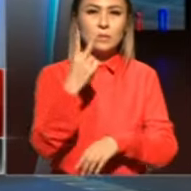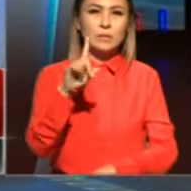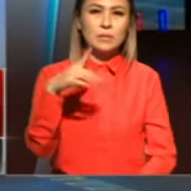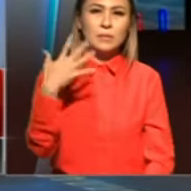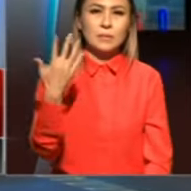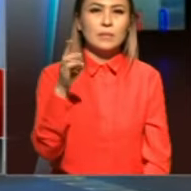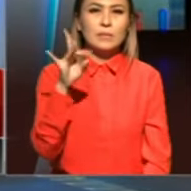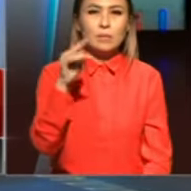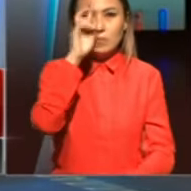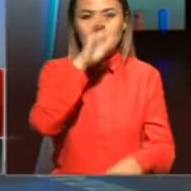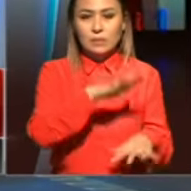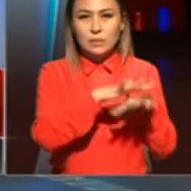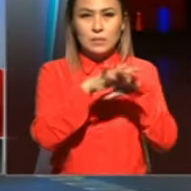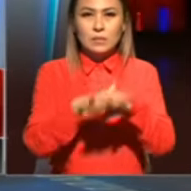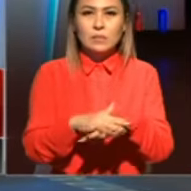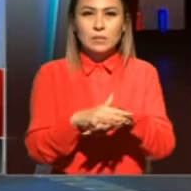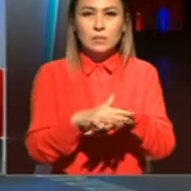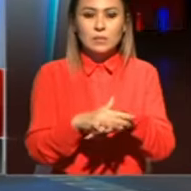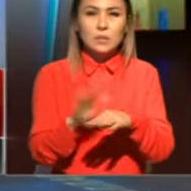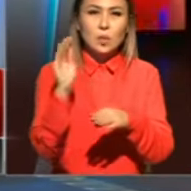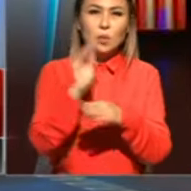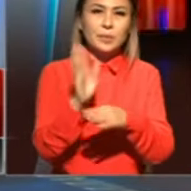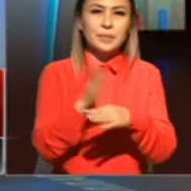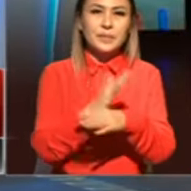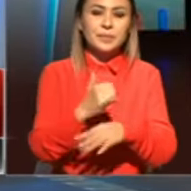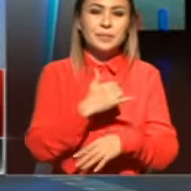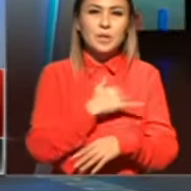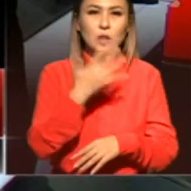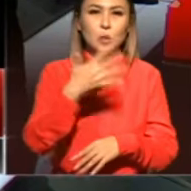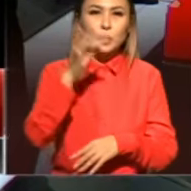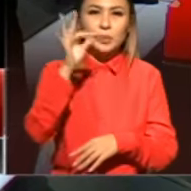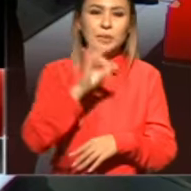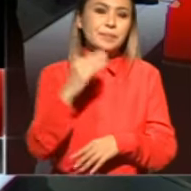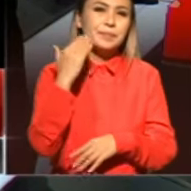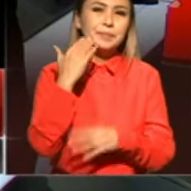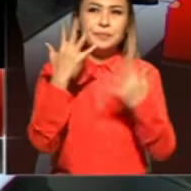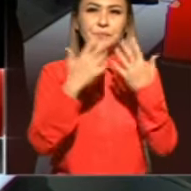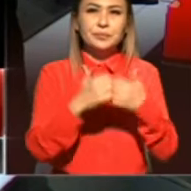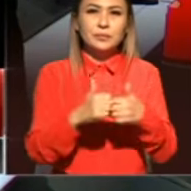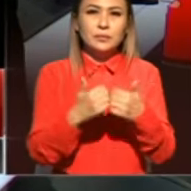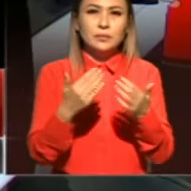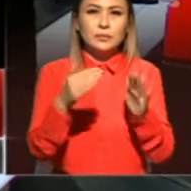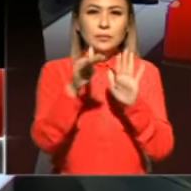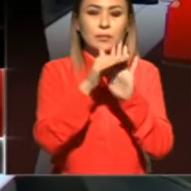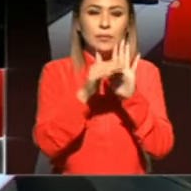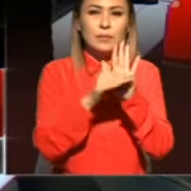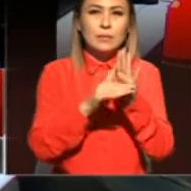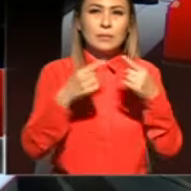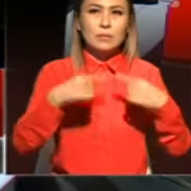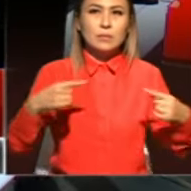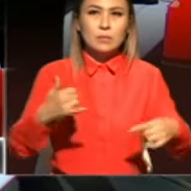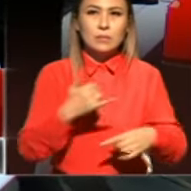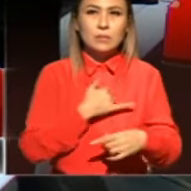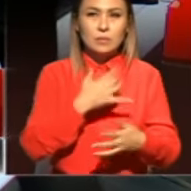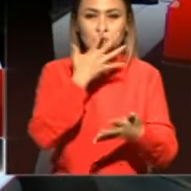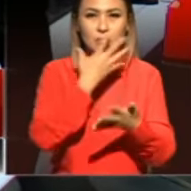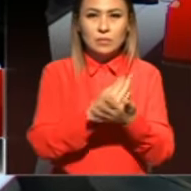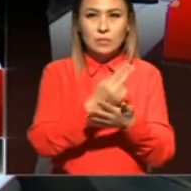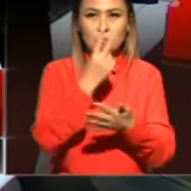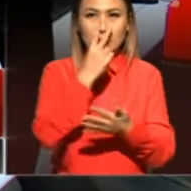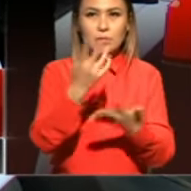бюджеттен бөлініп отыр деп биылғы жылы, иә. Одан бөлек біздің мына бюджетіміздің 50%-дан астамы әлеуметтік бағдарламаларға жұмсалады. Біздің бюджеттік саясатқа